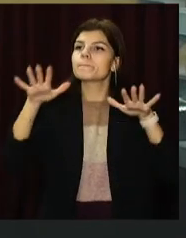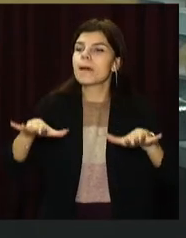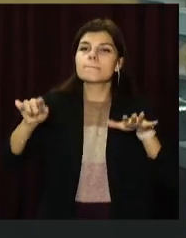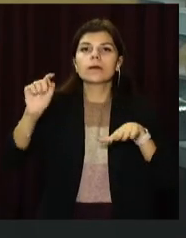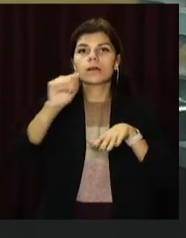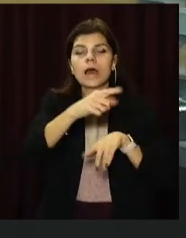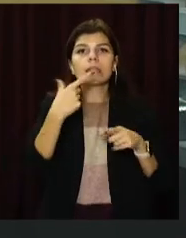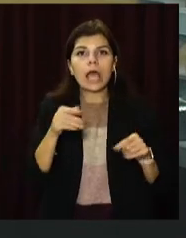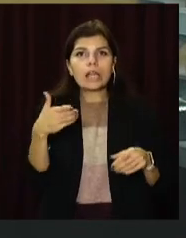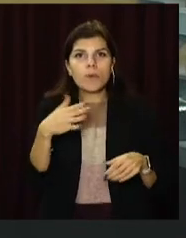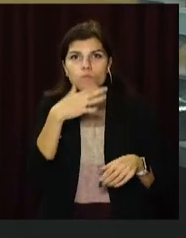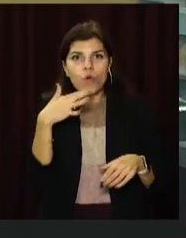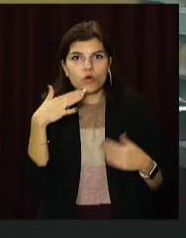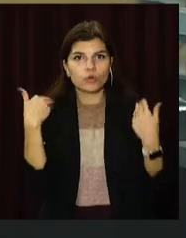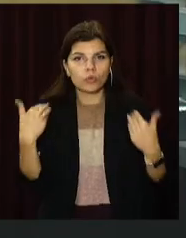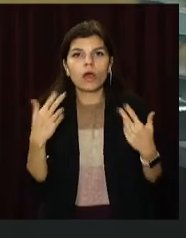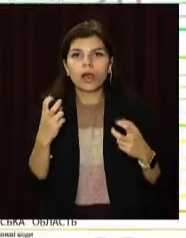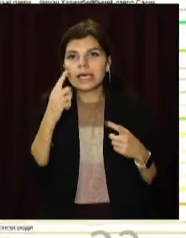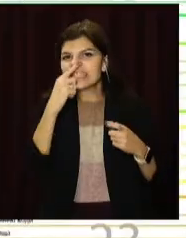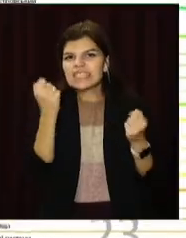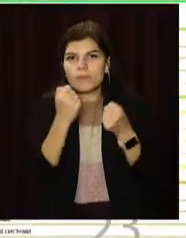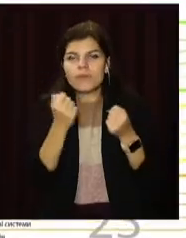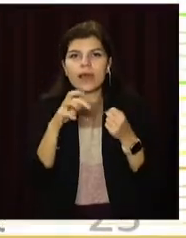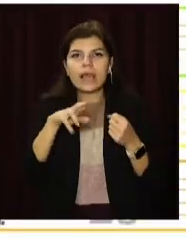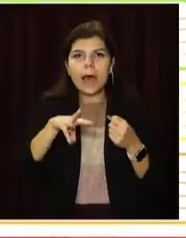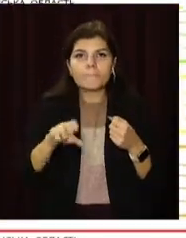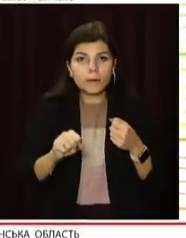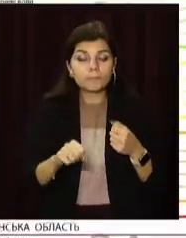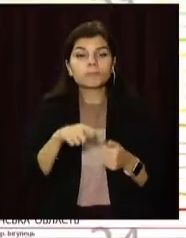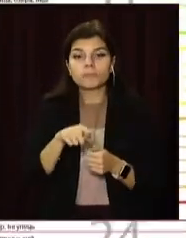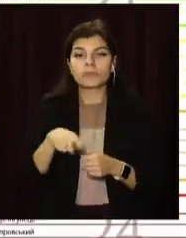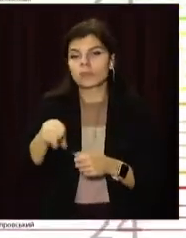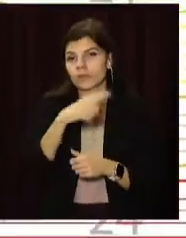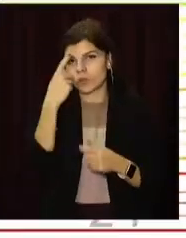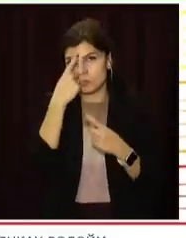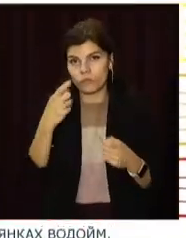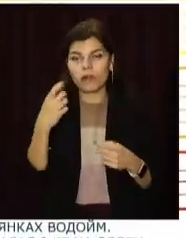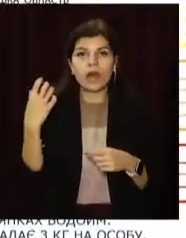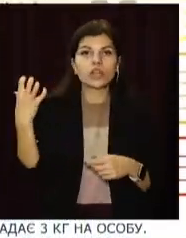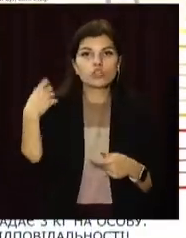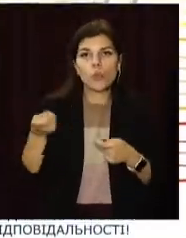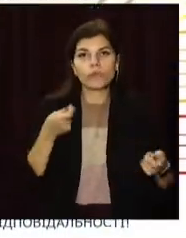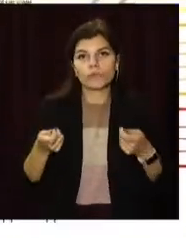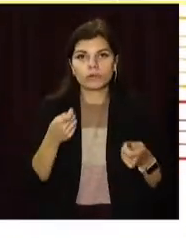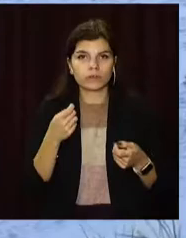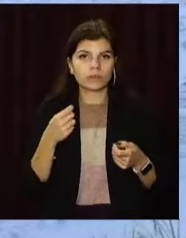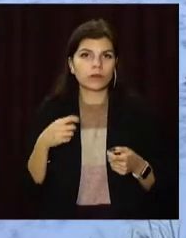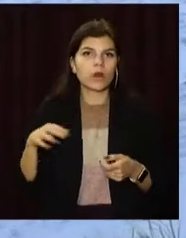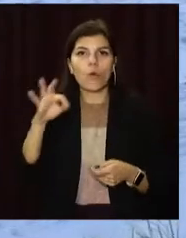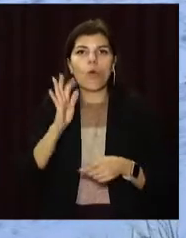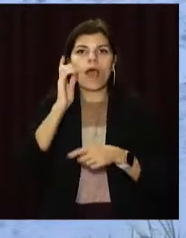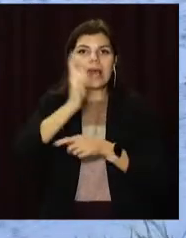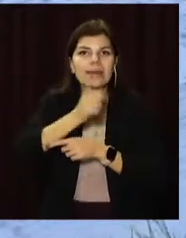де водиться риба – на так звані зимувальні ями. Про це у прес-центрі відкритого повідомив начальник управління Держагентства